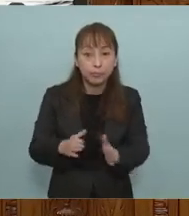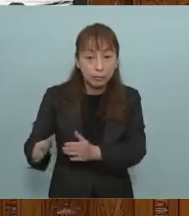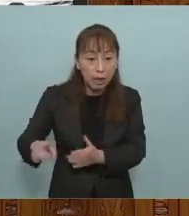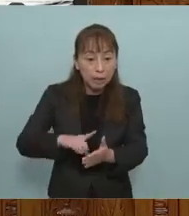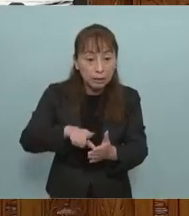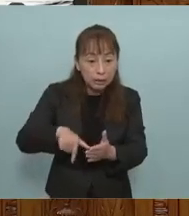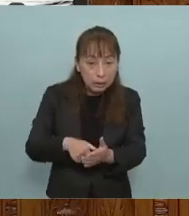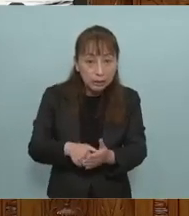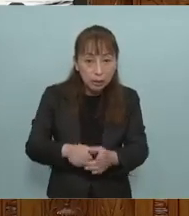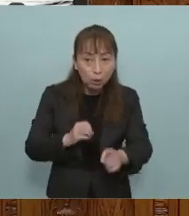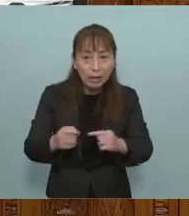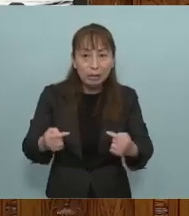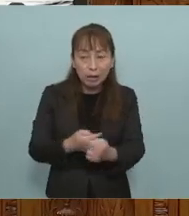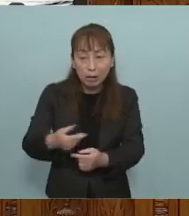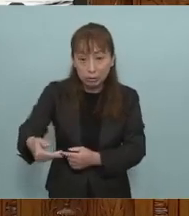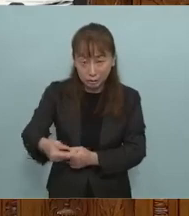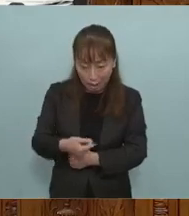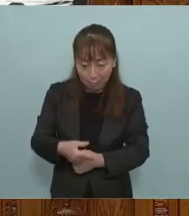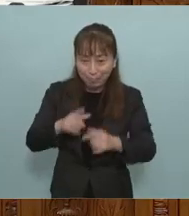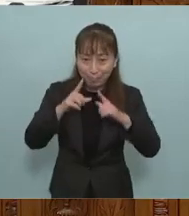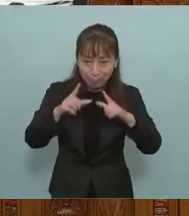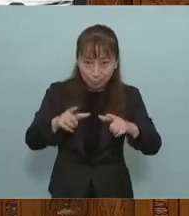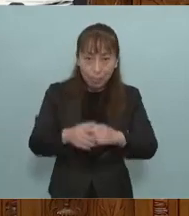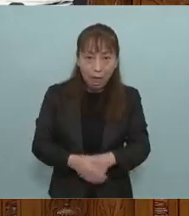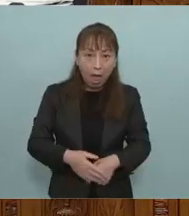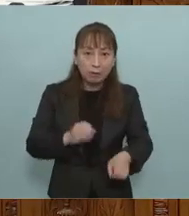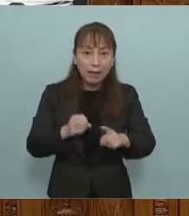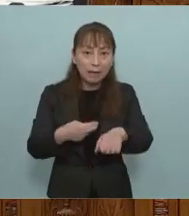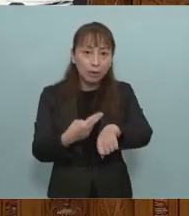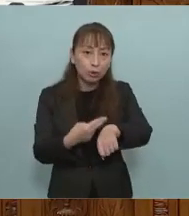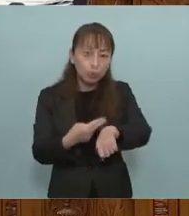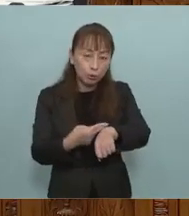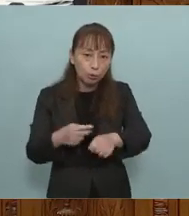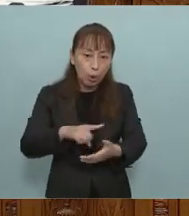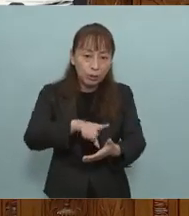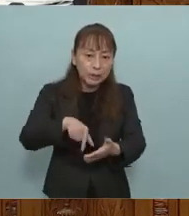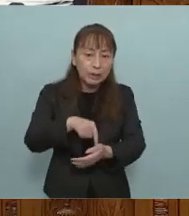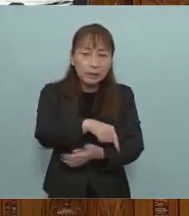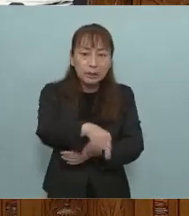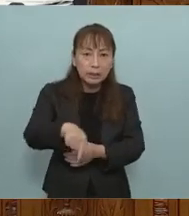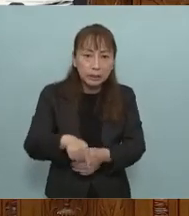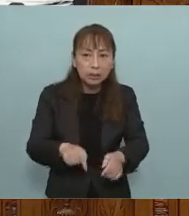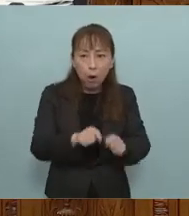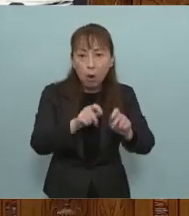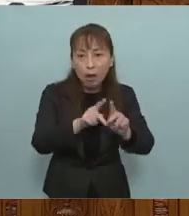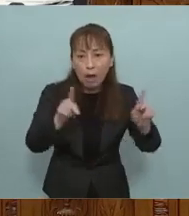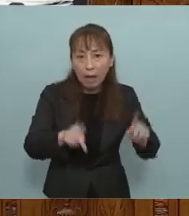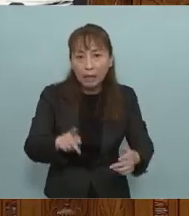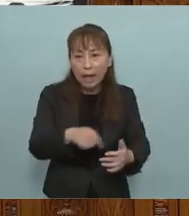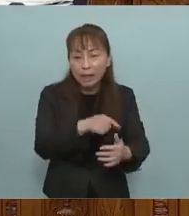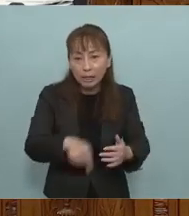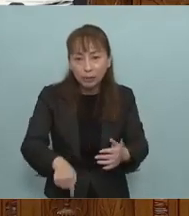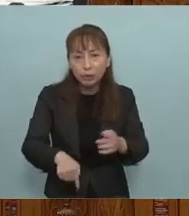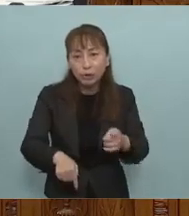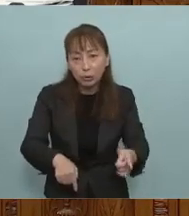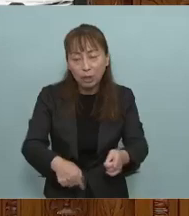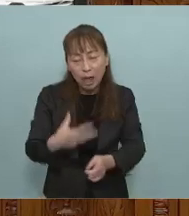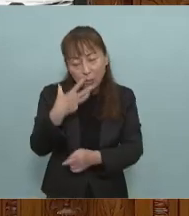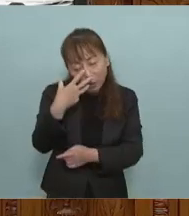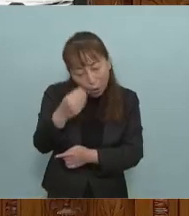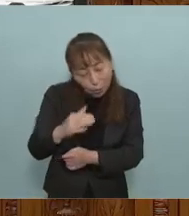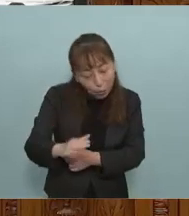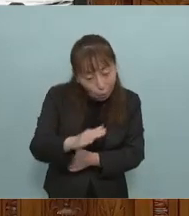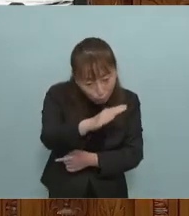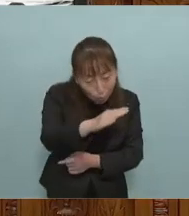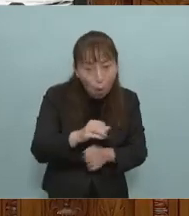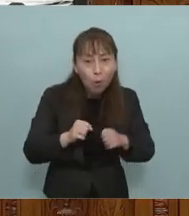ました。ご指摘のとおりデジタル技術による地域の課題解決や魅力向上を図